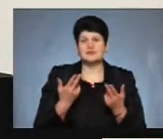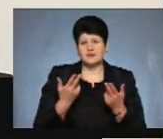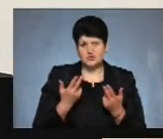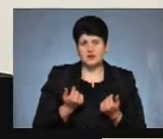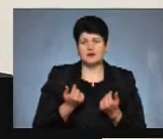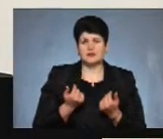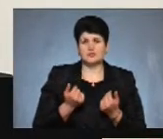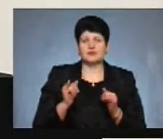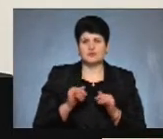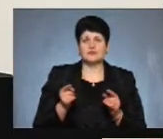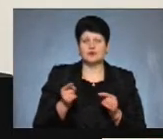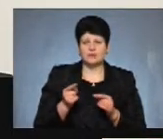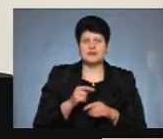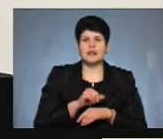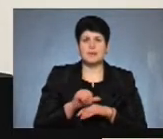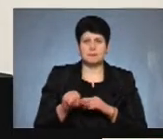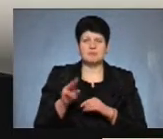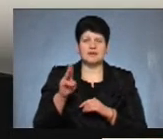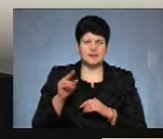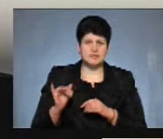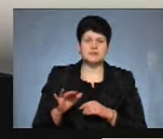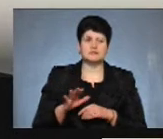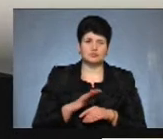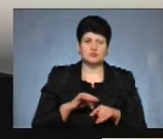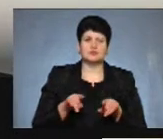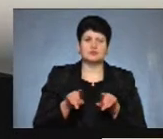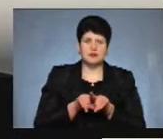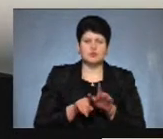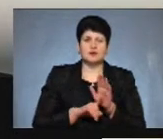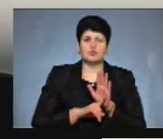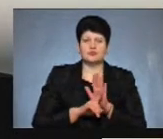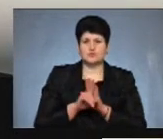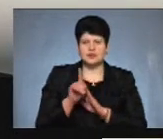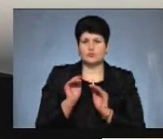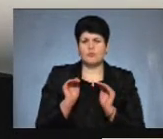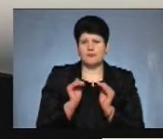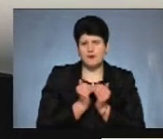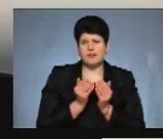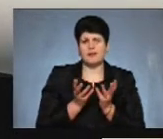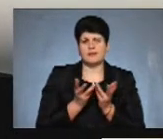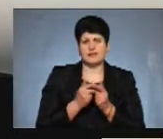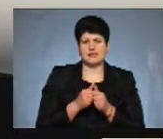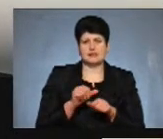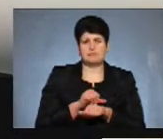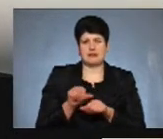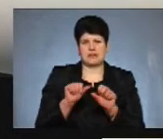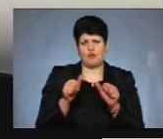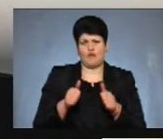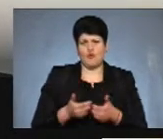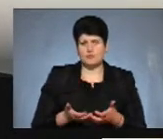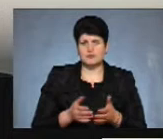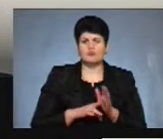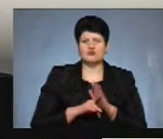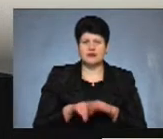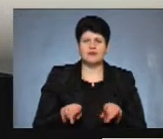адекватно і на тернопільській митниці було однозначно на початку мала кількість митних оформлень. Починали ми